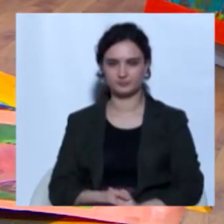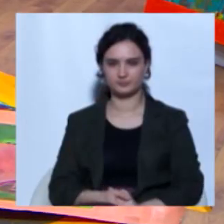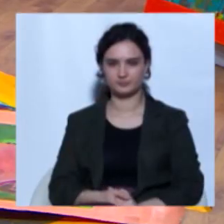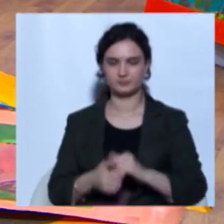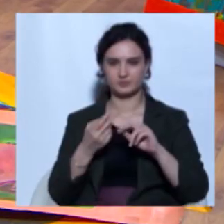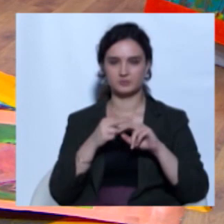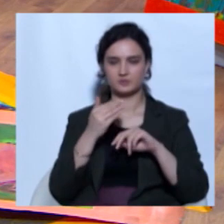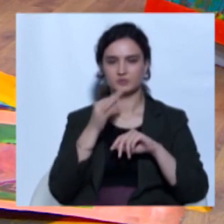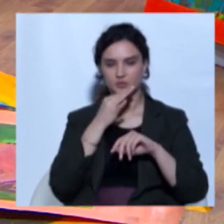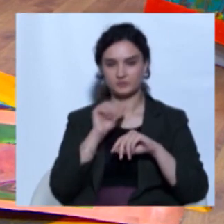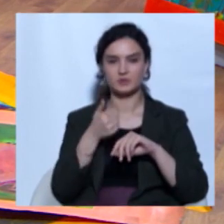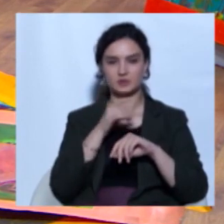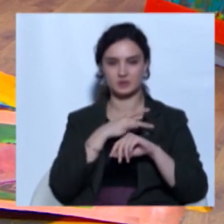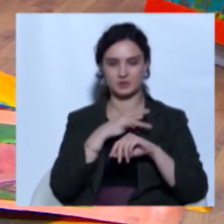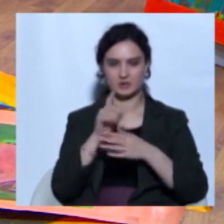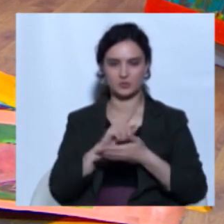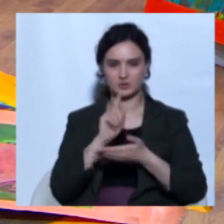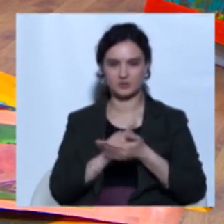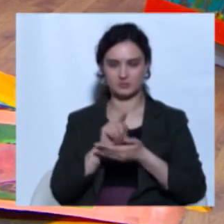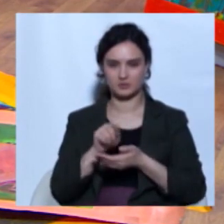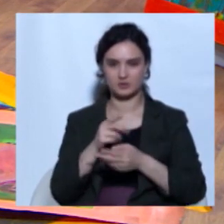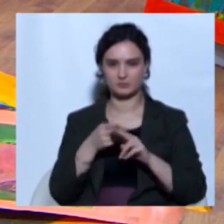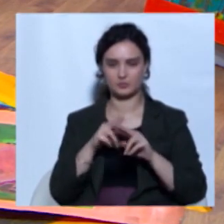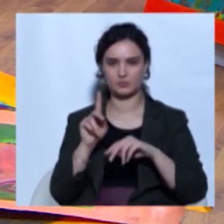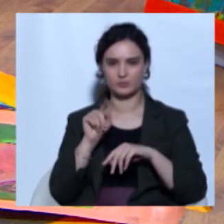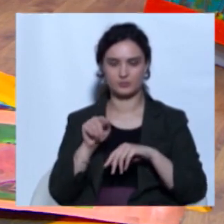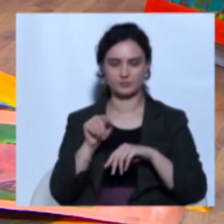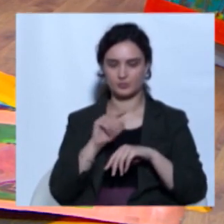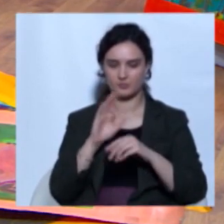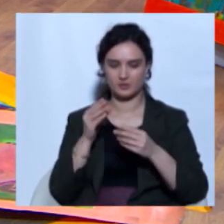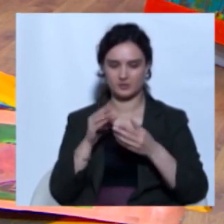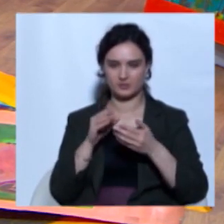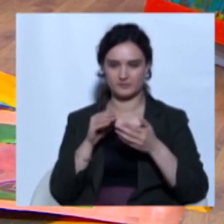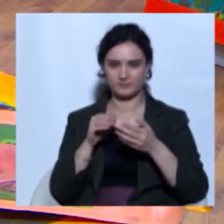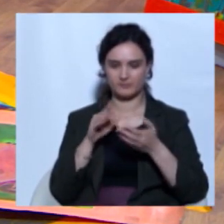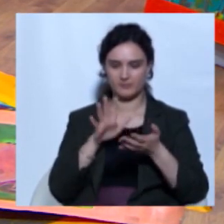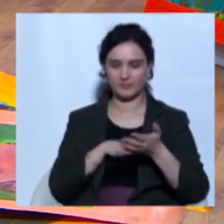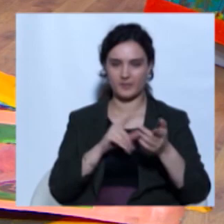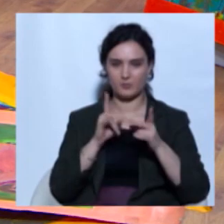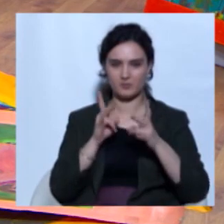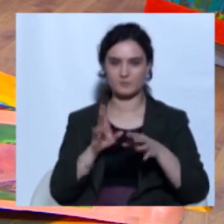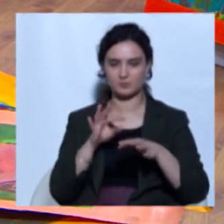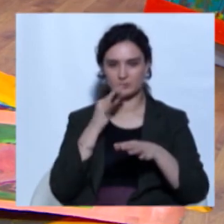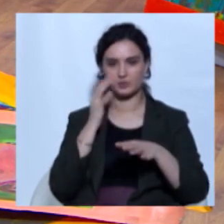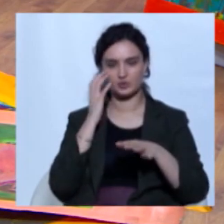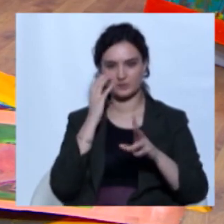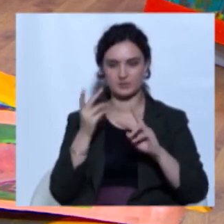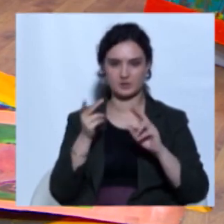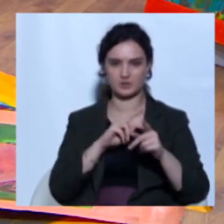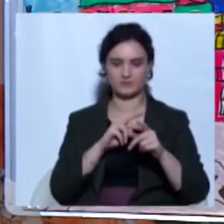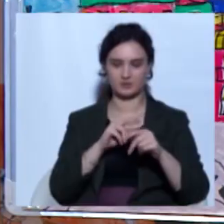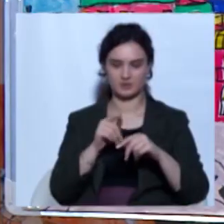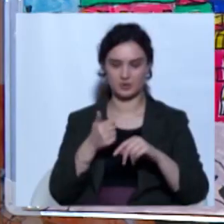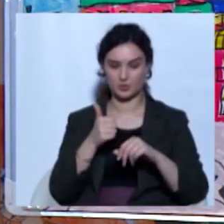ამისას ჯერ ავიღებ თეთრს აუცილებლად, იმიტომ რომ არ დაგვესვაროს ფონჯი და მერე შავზე გადავიდეთ. აბა